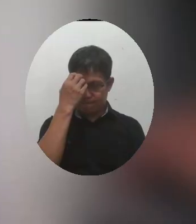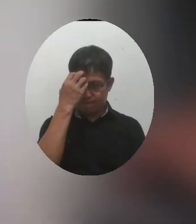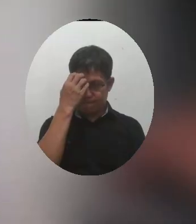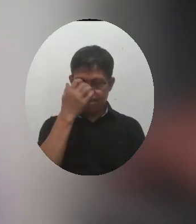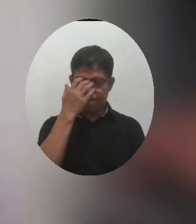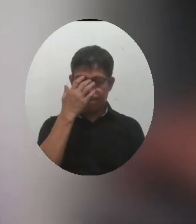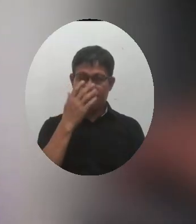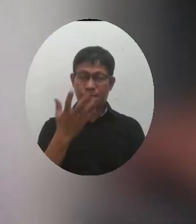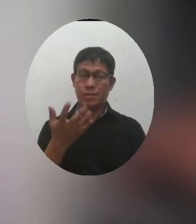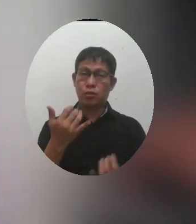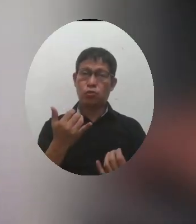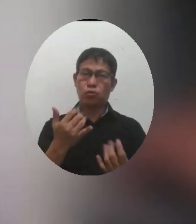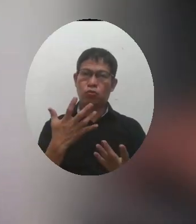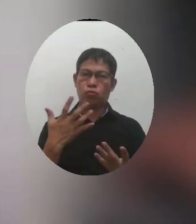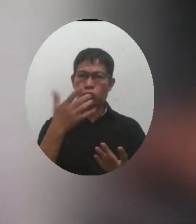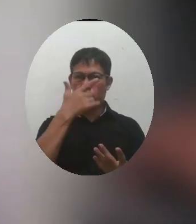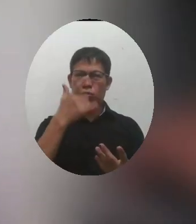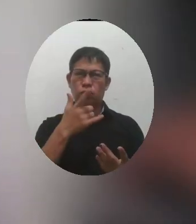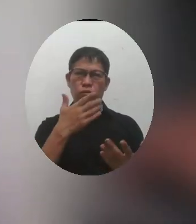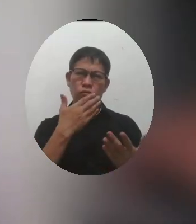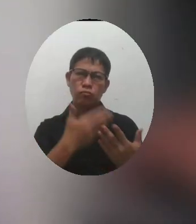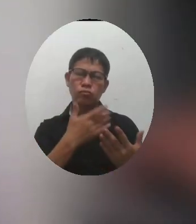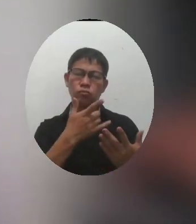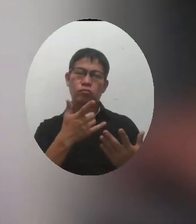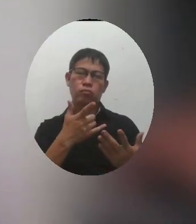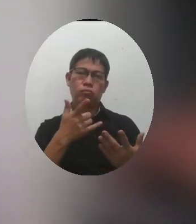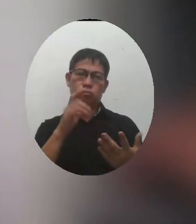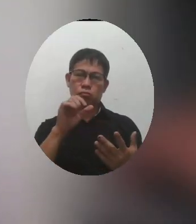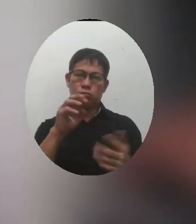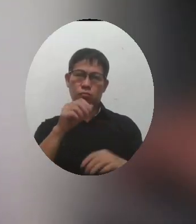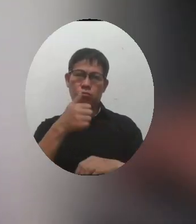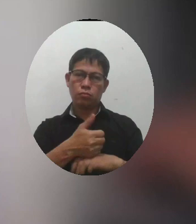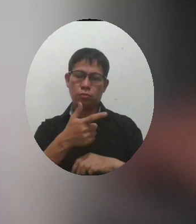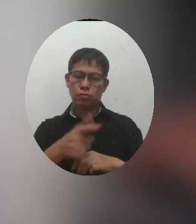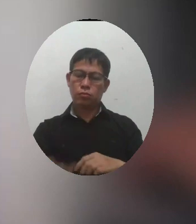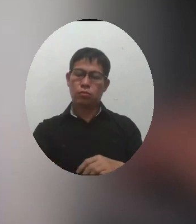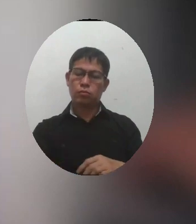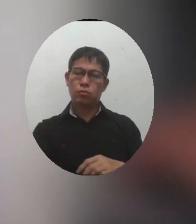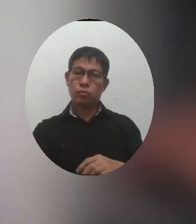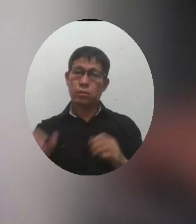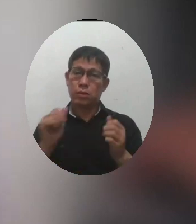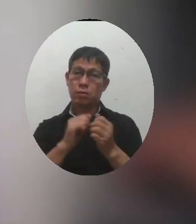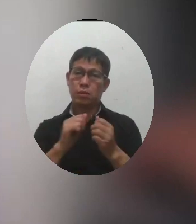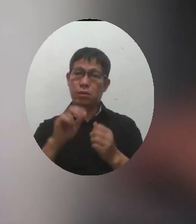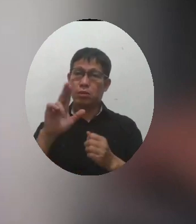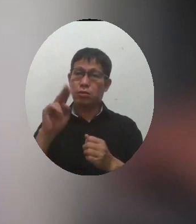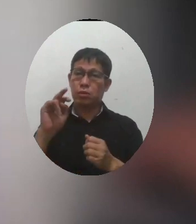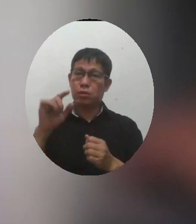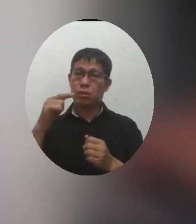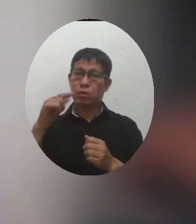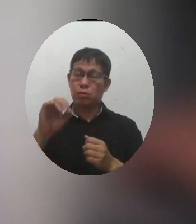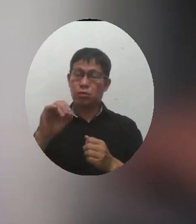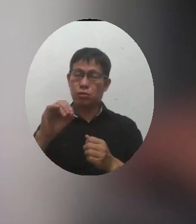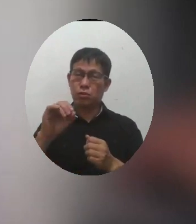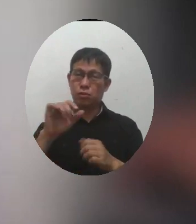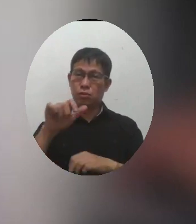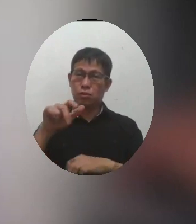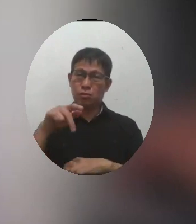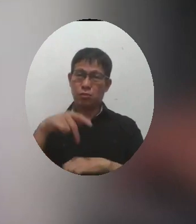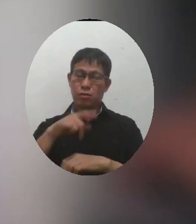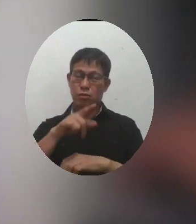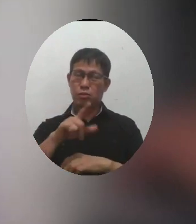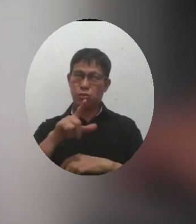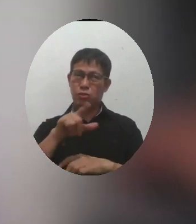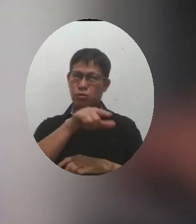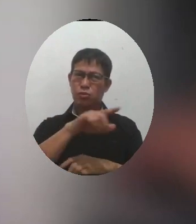Sa kagandahan loob ng SM Foundation, katuwang Uniqlo Philippines, nagpadala sila ng tulong sa mga komunidad na tinamaan ng